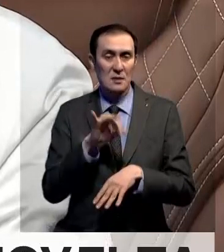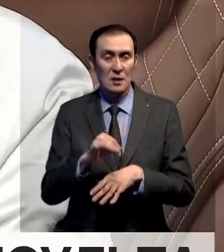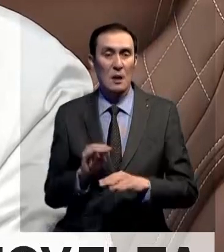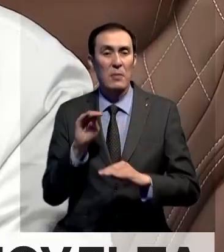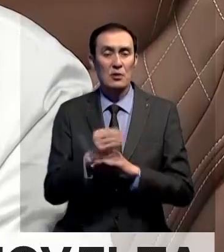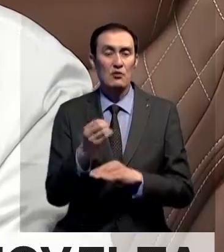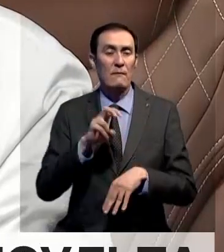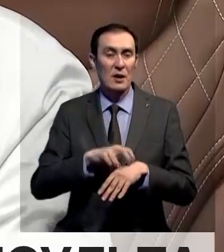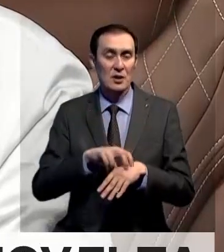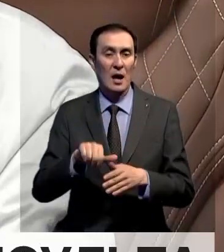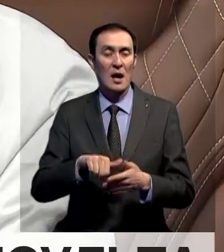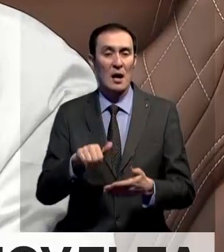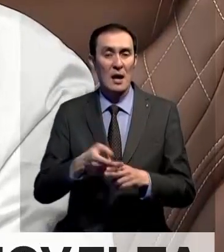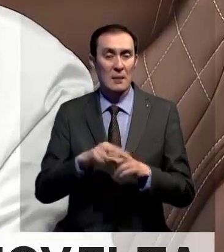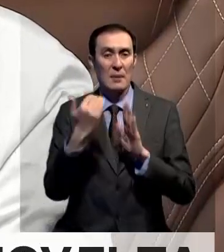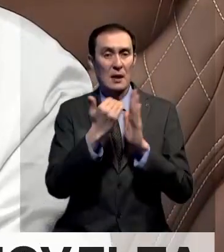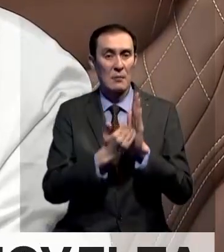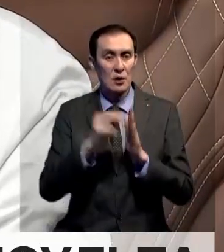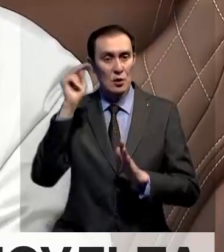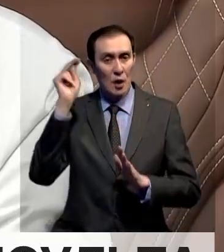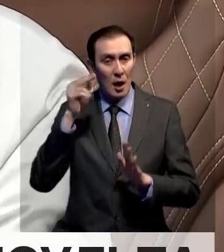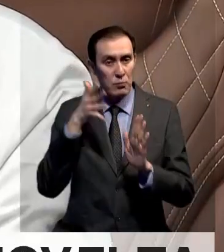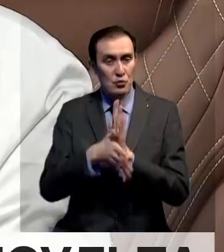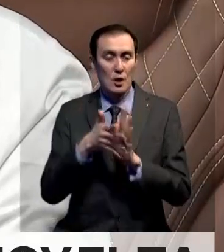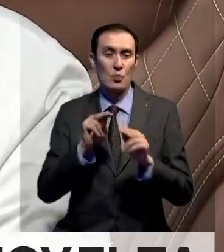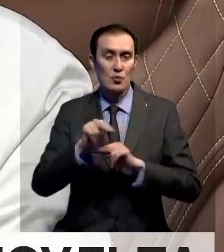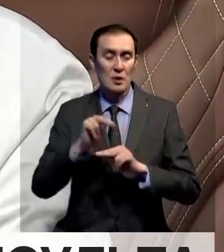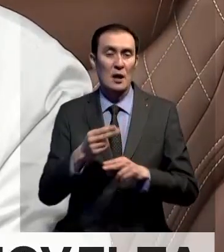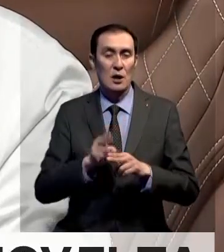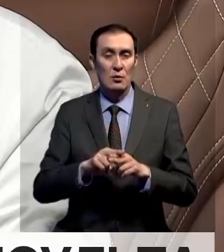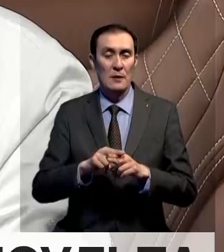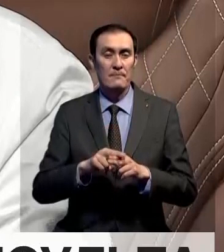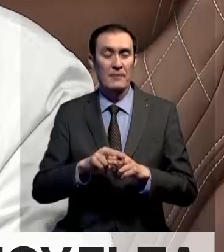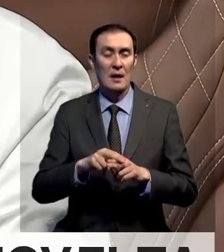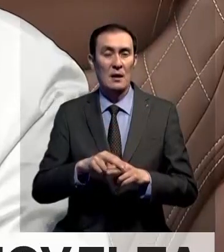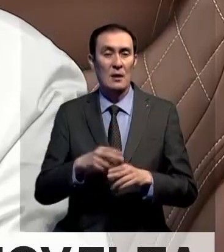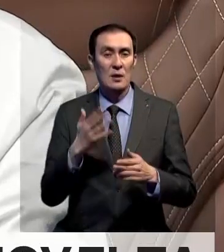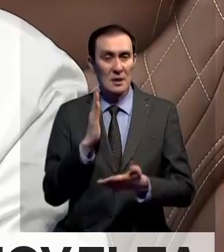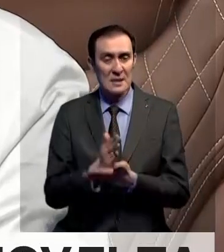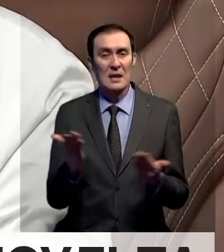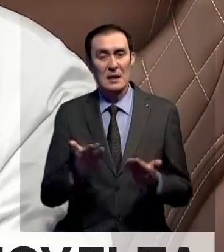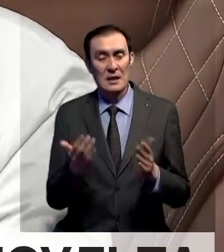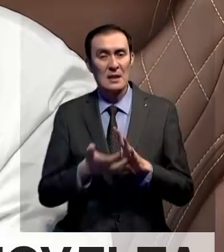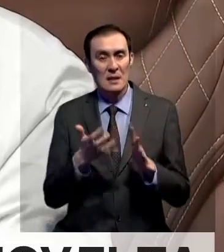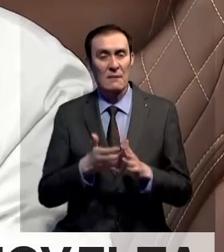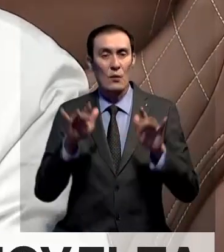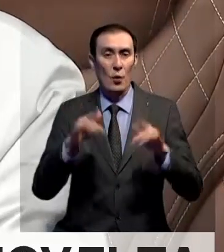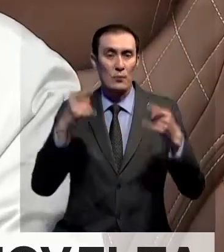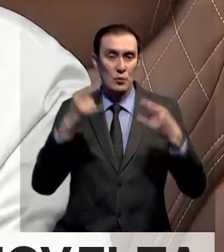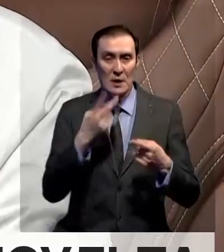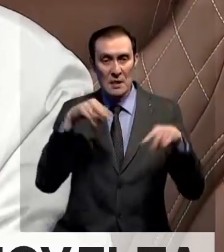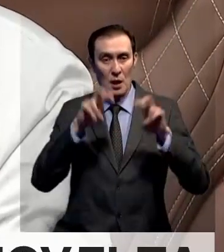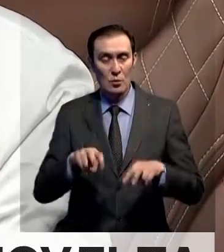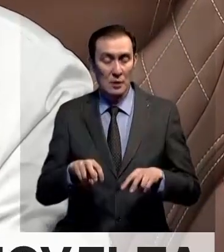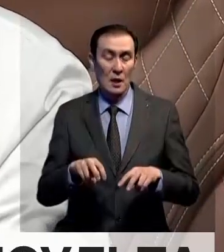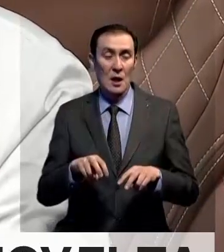врачи на основе церебры обучаются. Это неврологи, у которых да, есть какие-то пробелы в компьютерной диагностике.